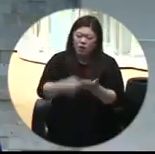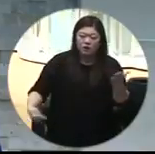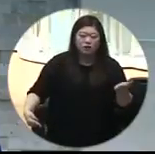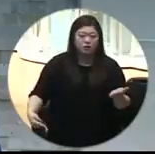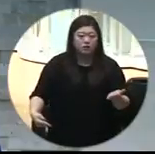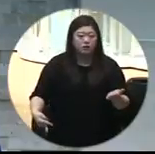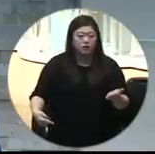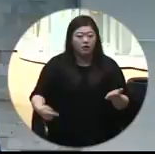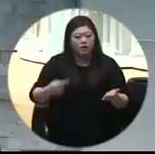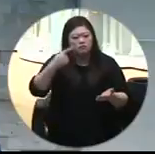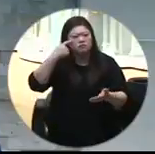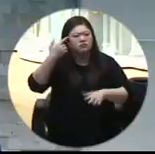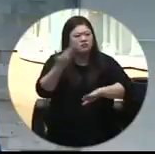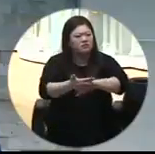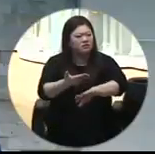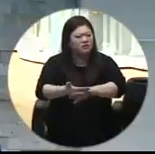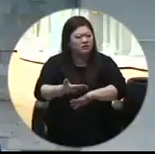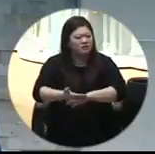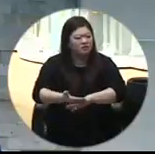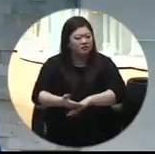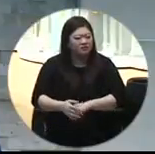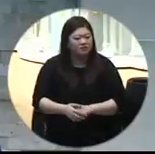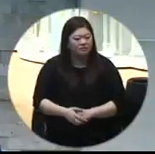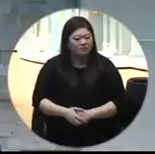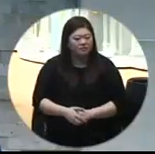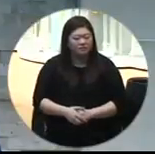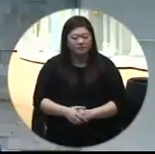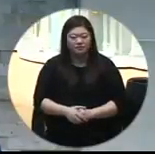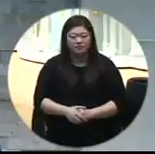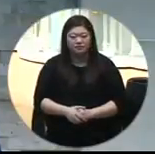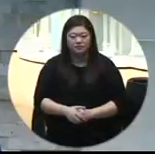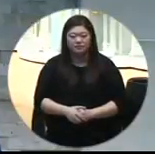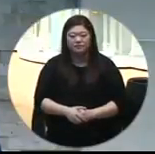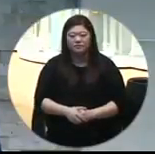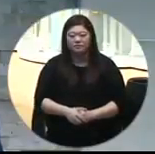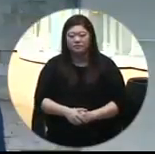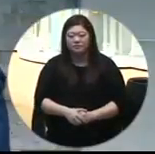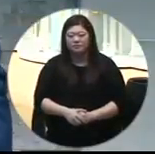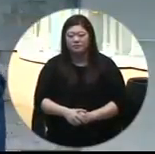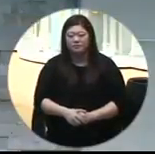자, 여기서 우리에게 주고자 하는 영적 메시지가 뭡니까?